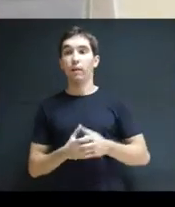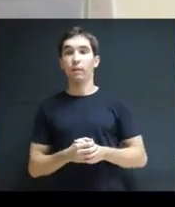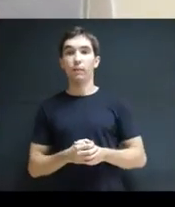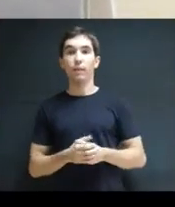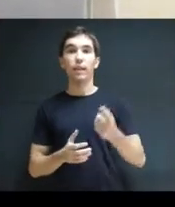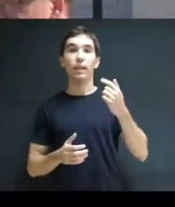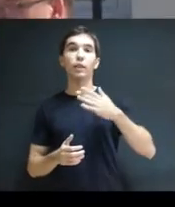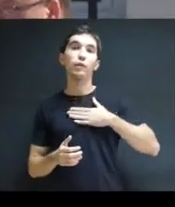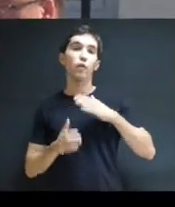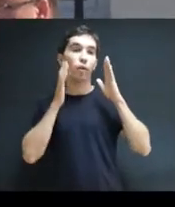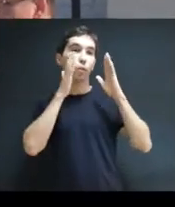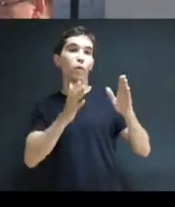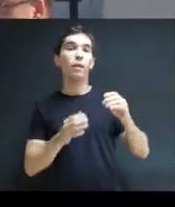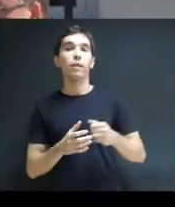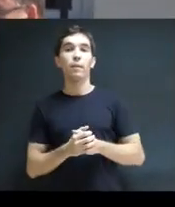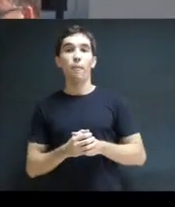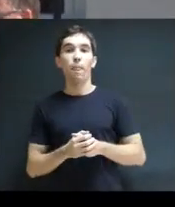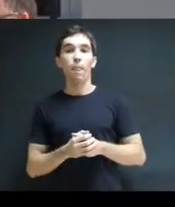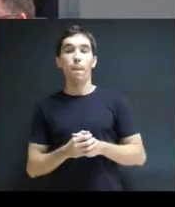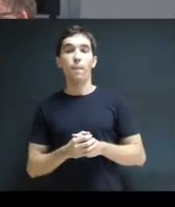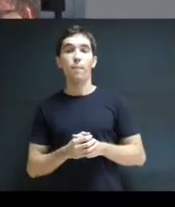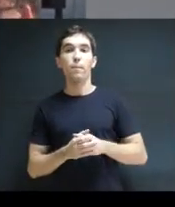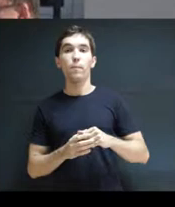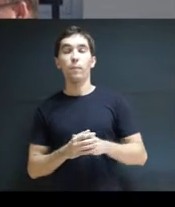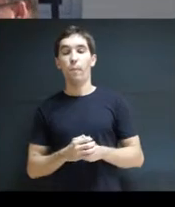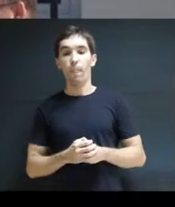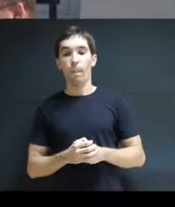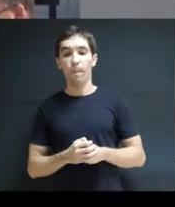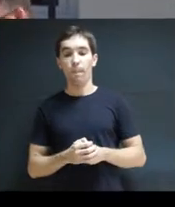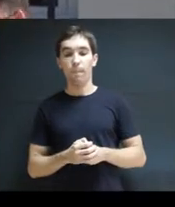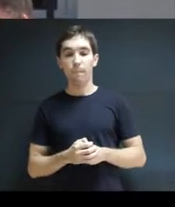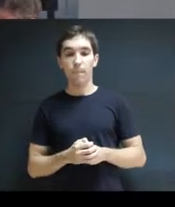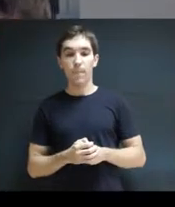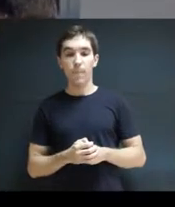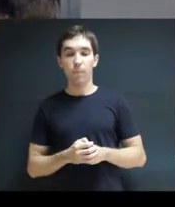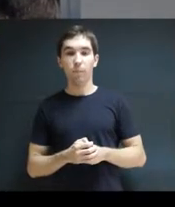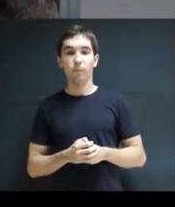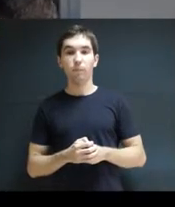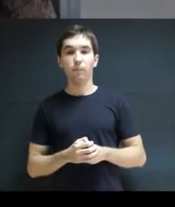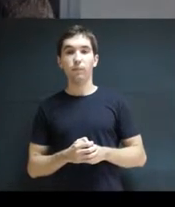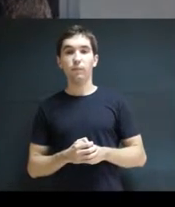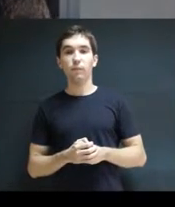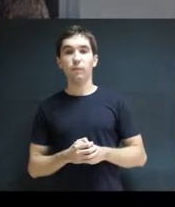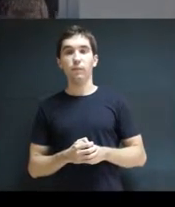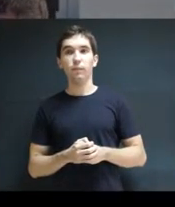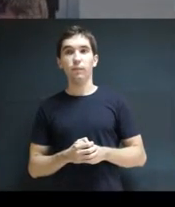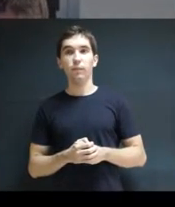iz perspektive svog međunarodnog iskustva. I think the primary difference in a lot of ways is that